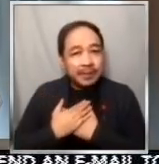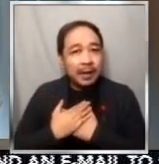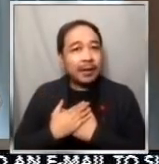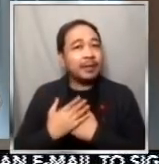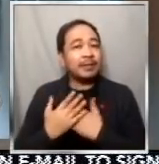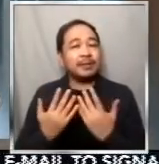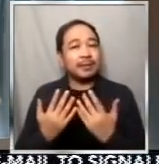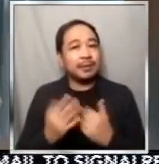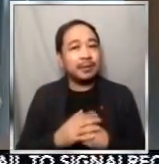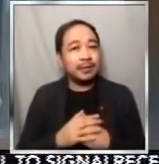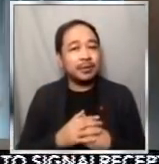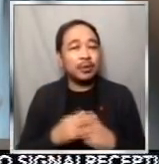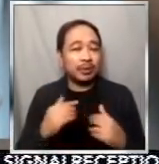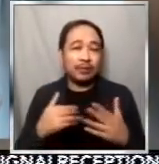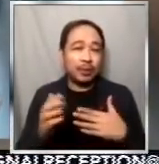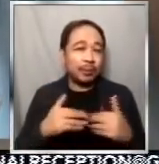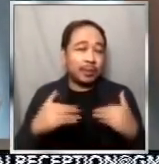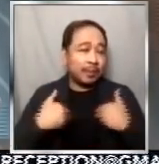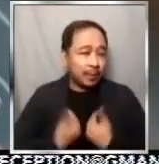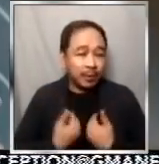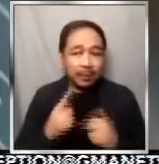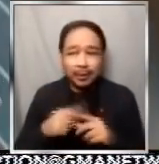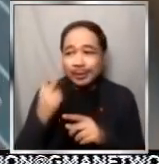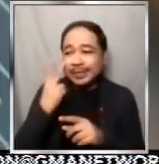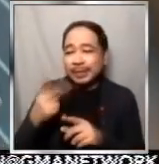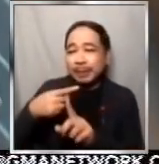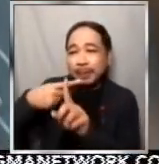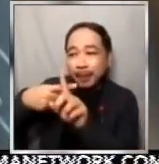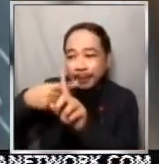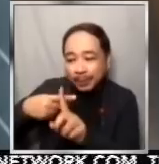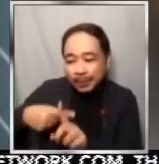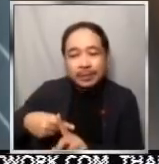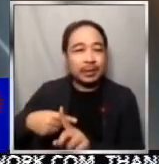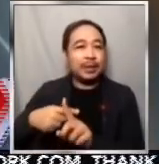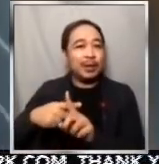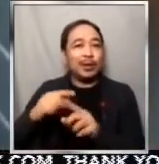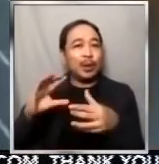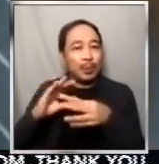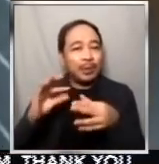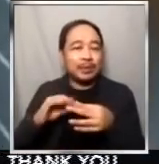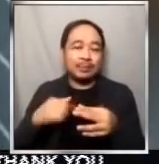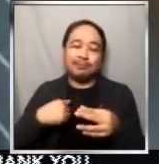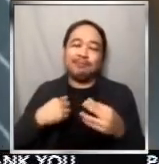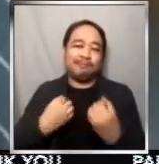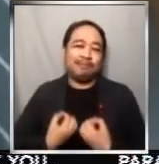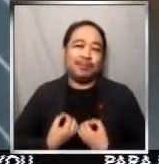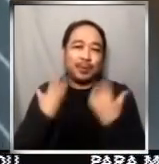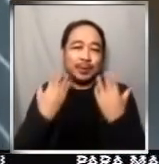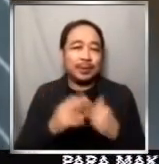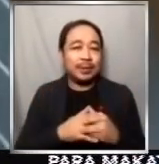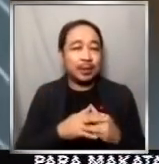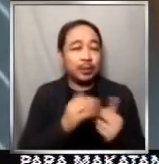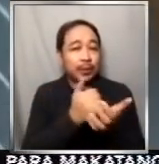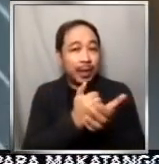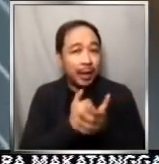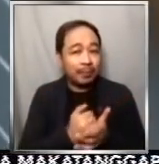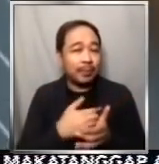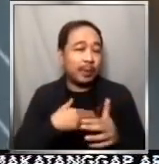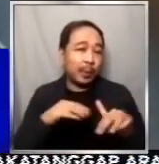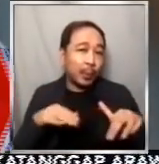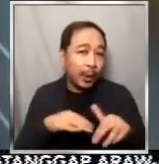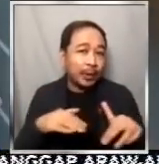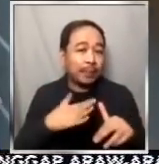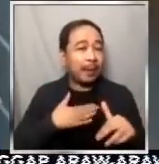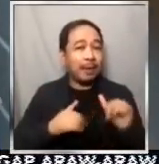matutuwa ka sa mga comments na nababasa mo. Nakatulong din sa work, nakatulong din sa pag-acting namin kasi syempre confident kami na